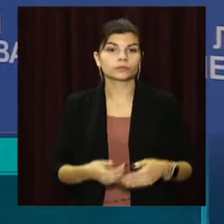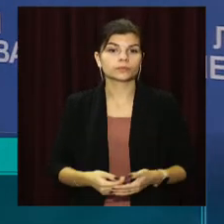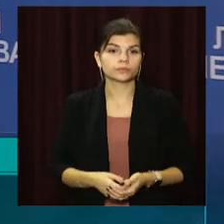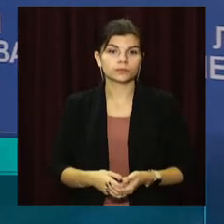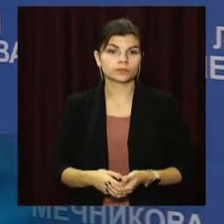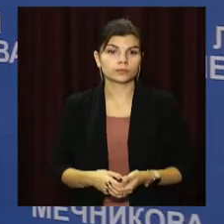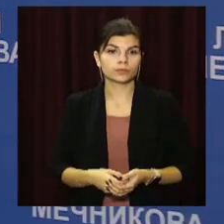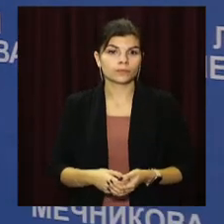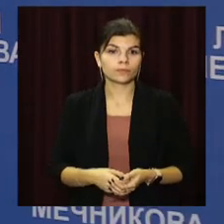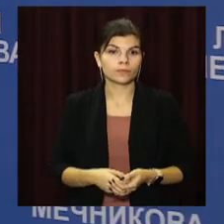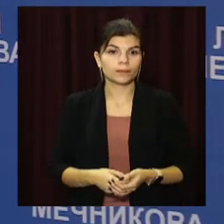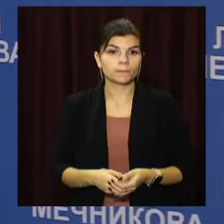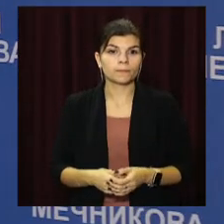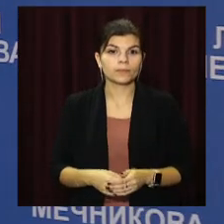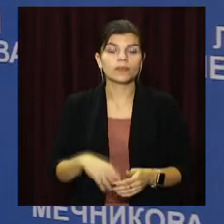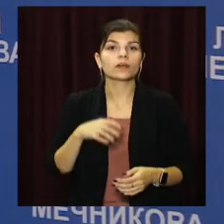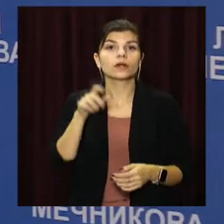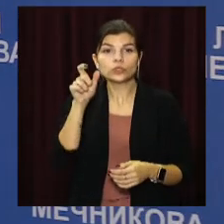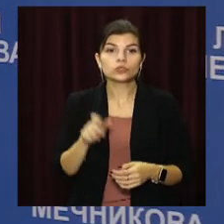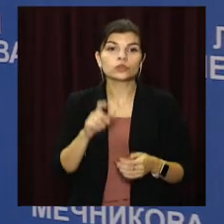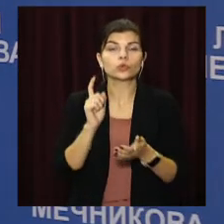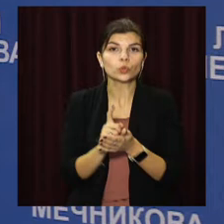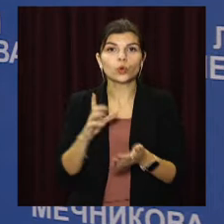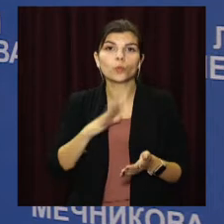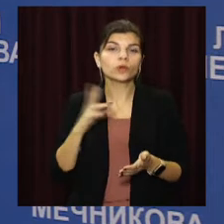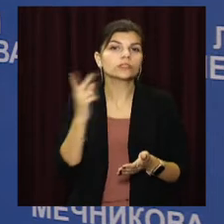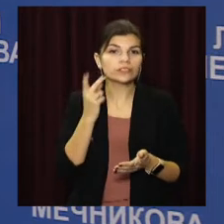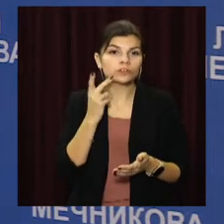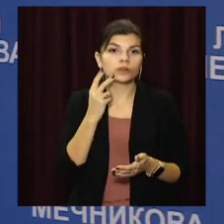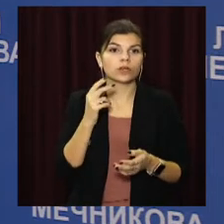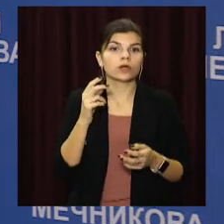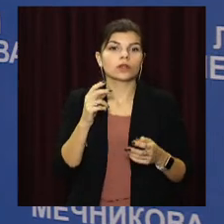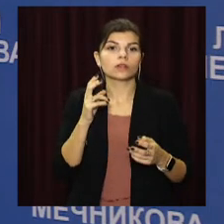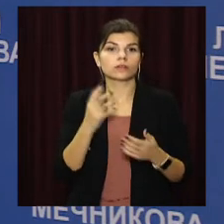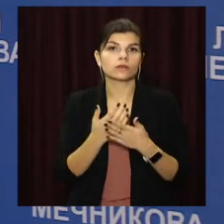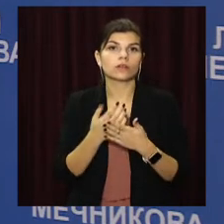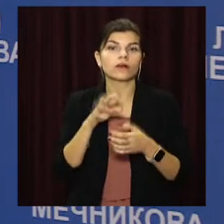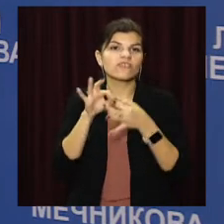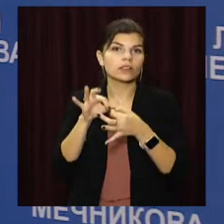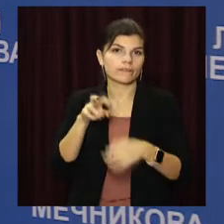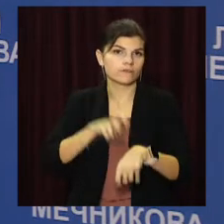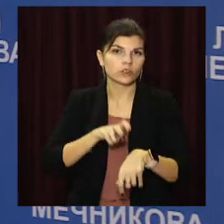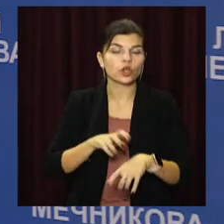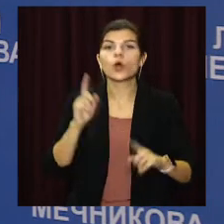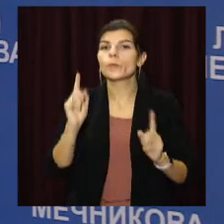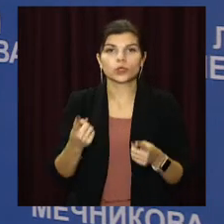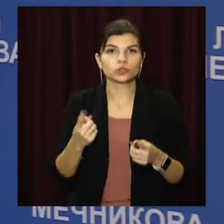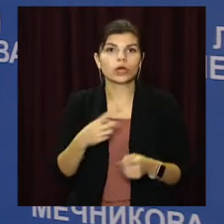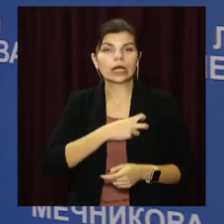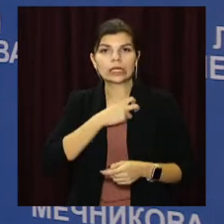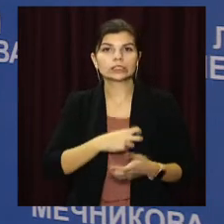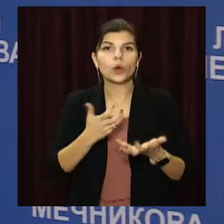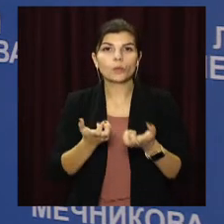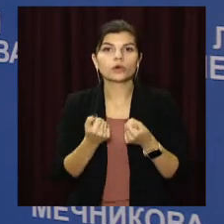повинна бути завжди на контакті з лікарем, тому що ризик одержати інфаркт або інсульт